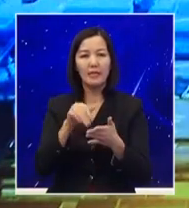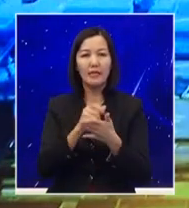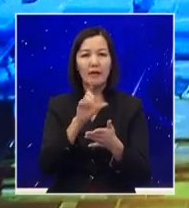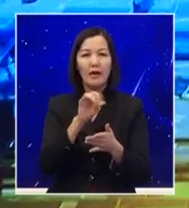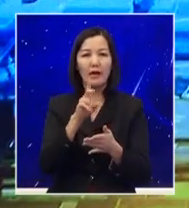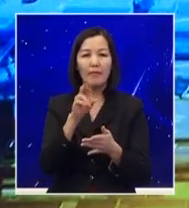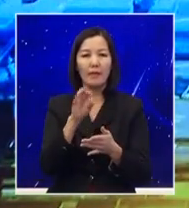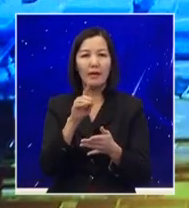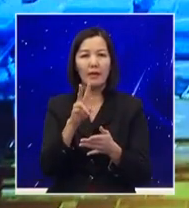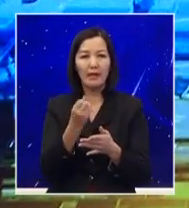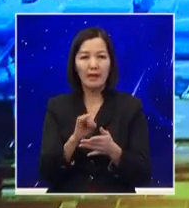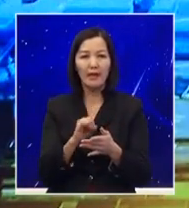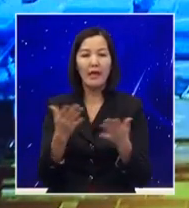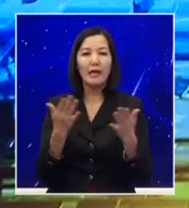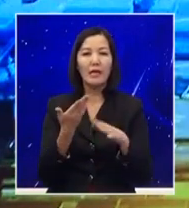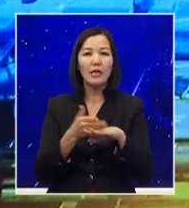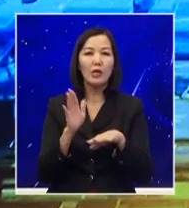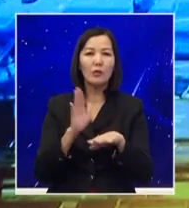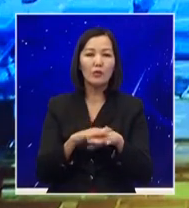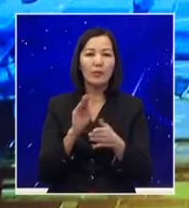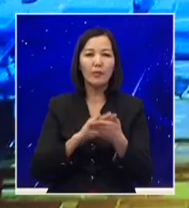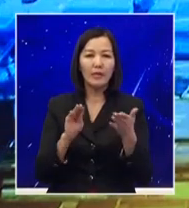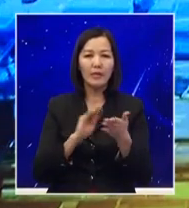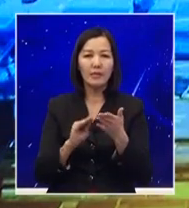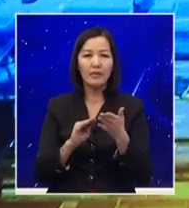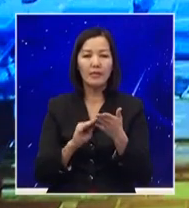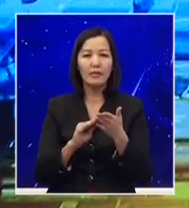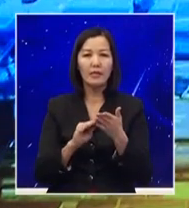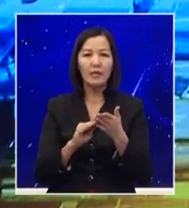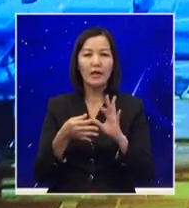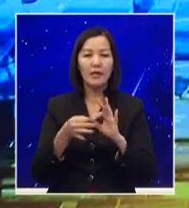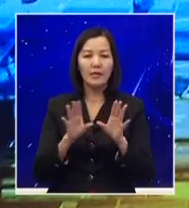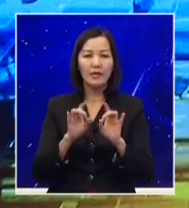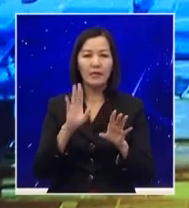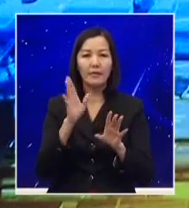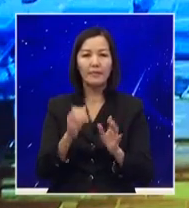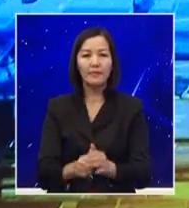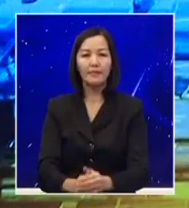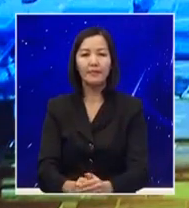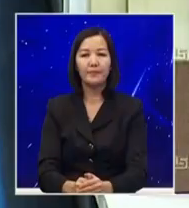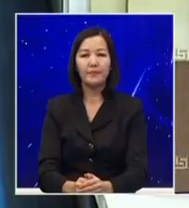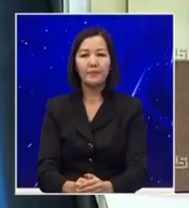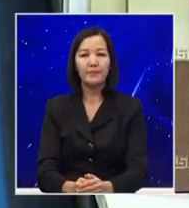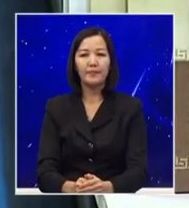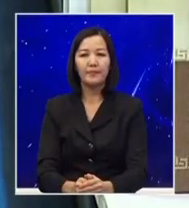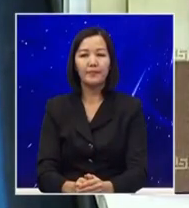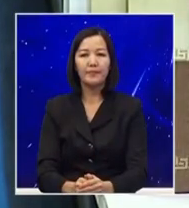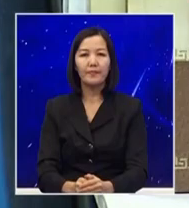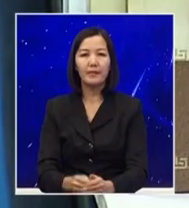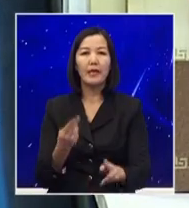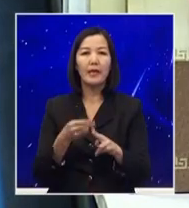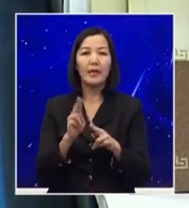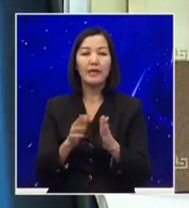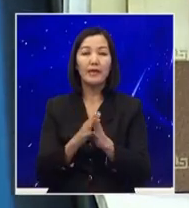О том, с какими трудностями столкнулись авторы при создании летописи, расскажет Адина Смагулова. Эти книги